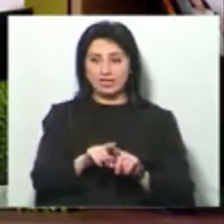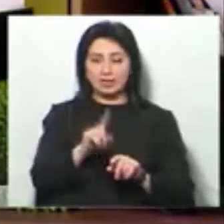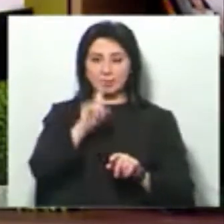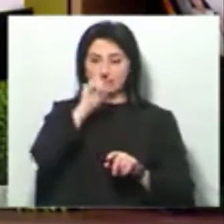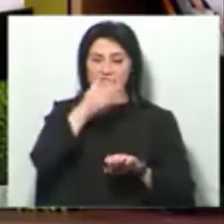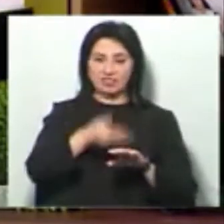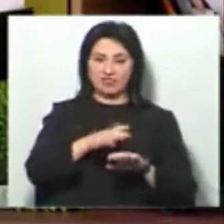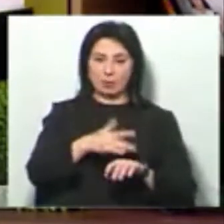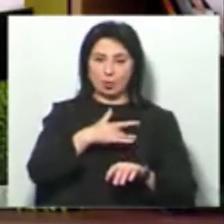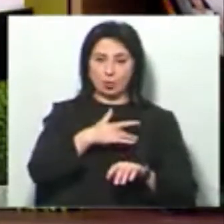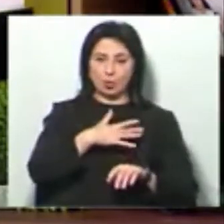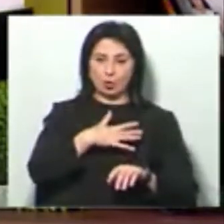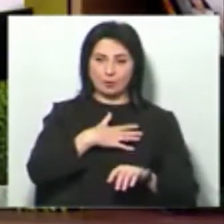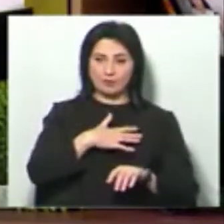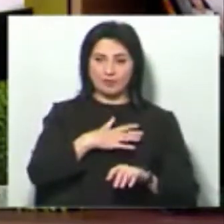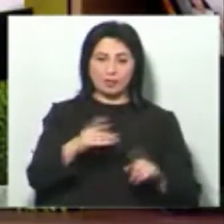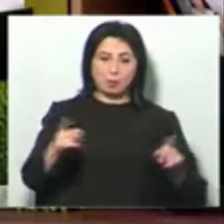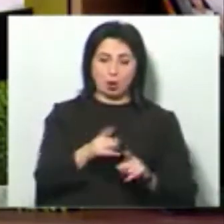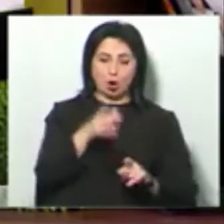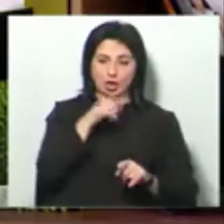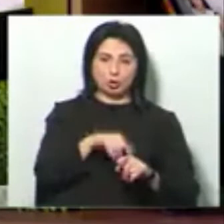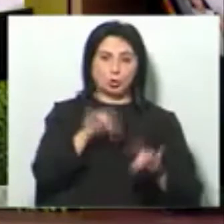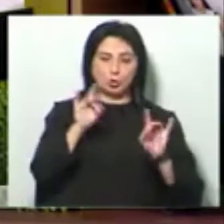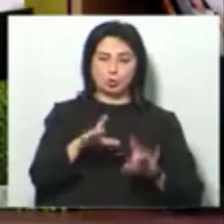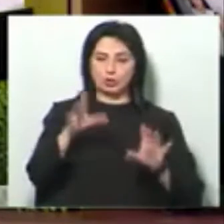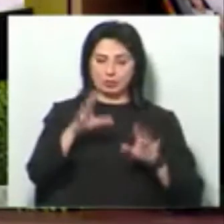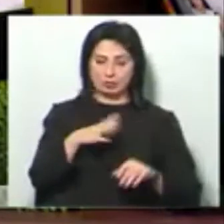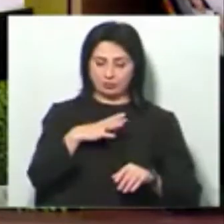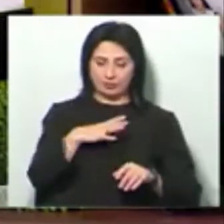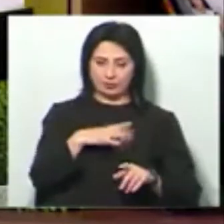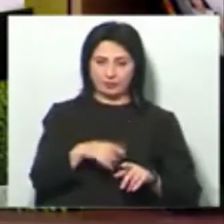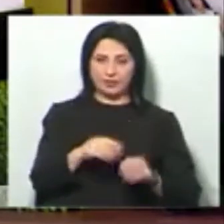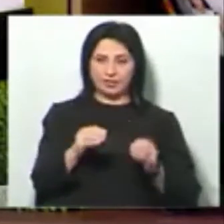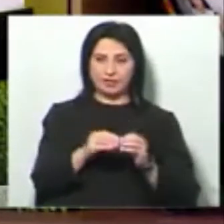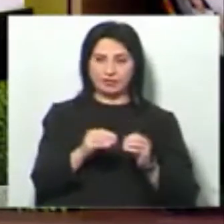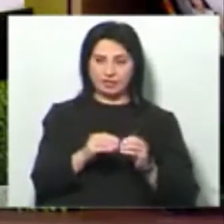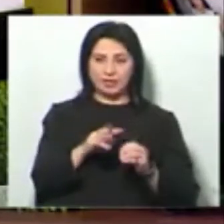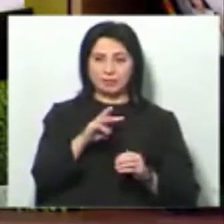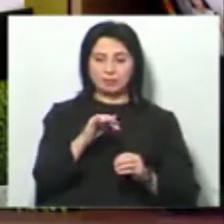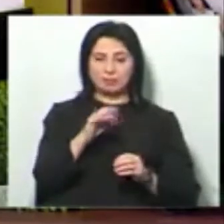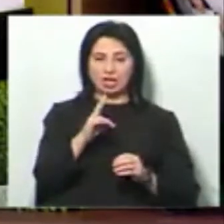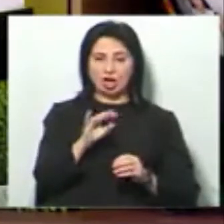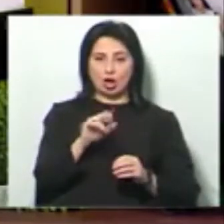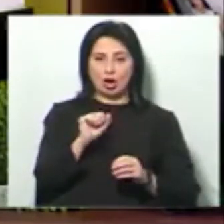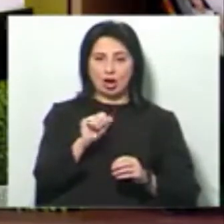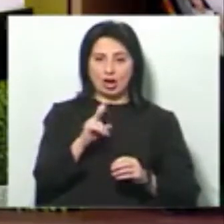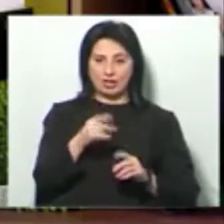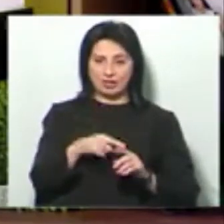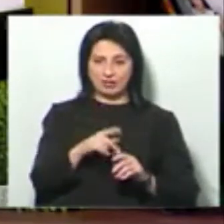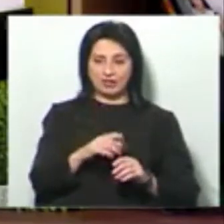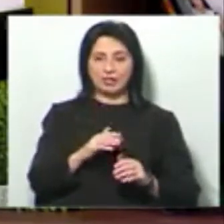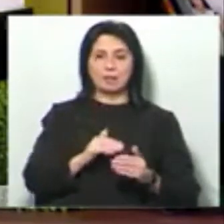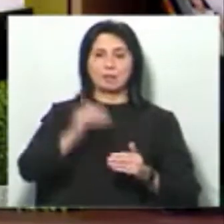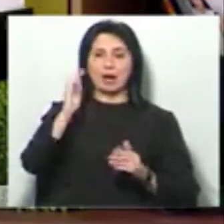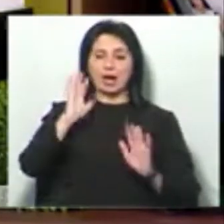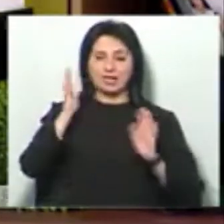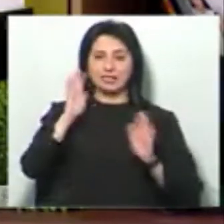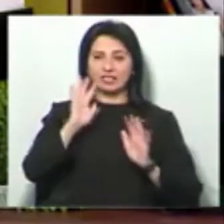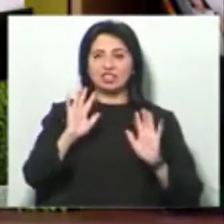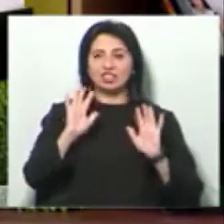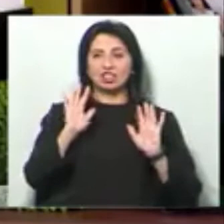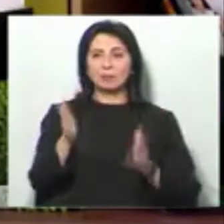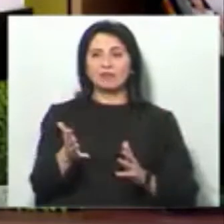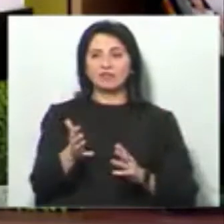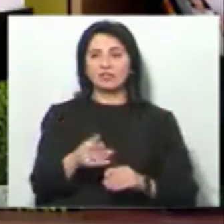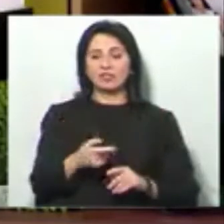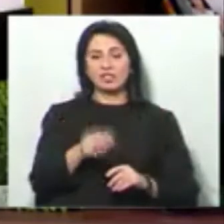გულის უკმარისობისათვის. Ან მოკლედ დროში განვითარებული იგივე. Განვითარებული იგივე მიოკარდიის მწვავე ინფარქტის დროს, მაღალი არტერიული წნევის შემთხვევაში,